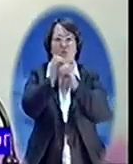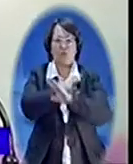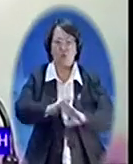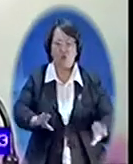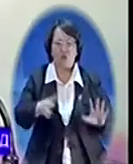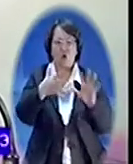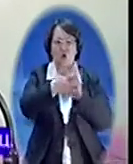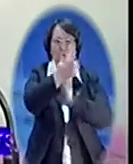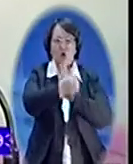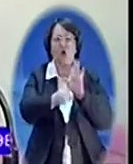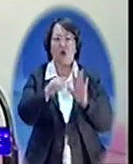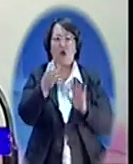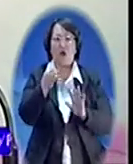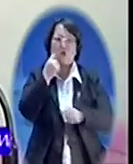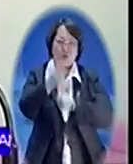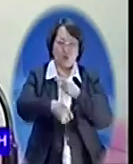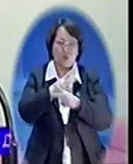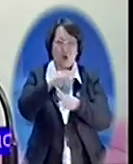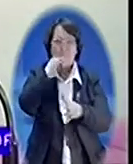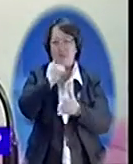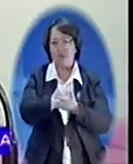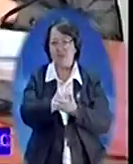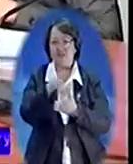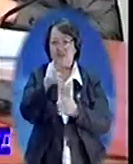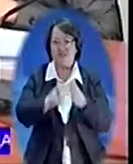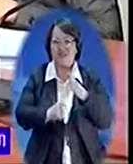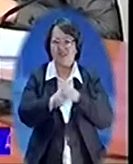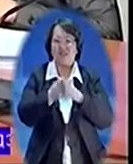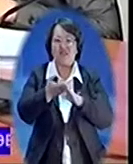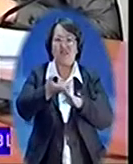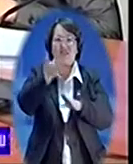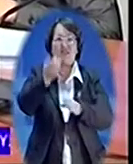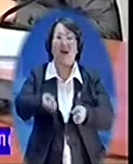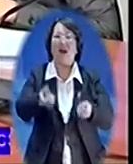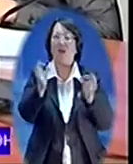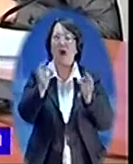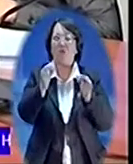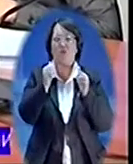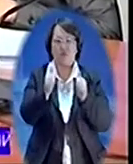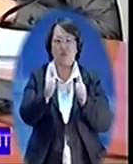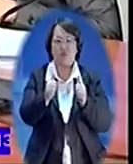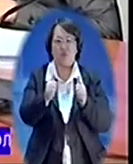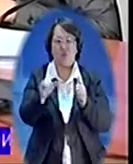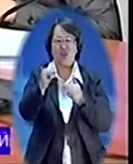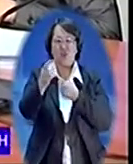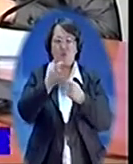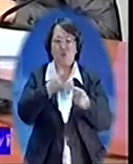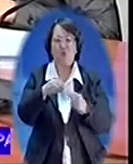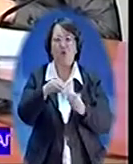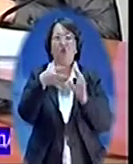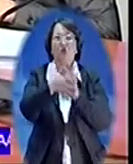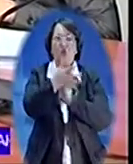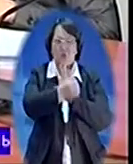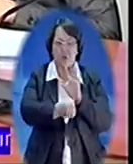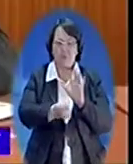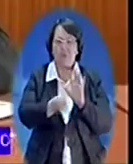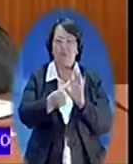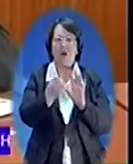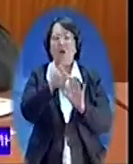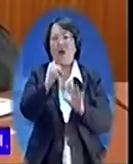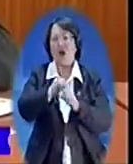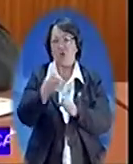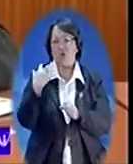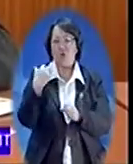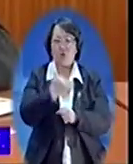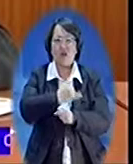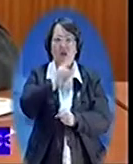тухай хуулиар тогтоосон байдаг. Одоогоор тухайн хязгаараас сэтрээгүй гэсэн тайлбарыг Улсын хурлын төсвийн байнгын хорооны удирдлага өгч байна. Олон